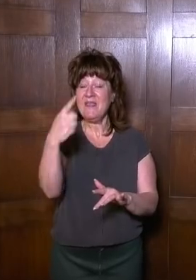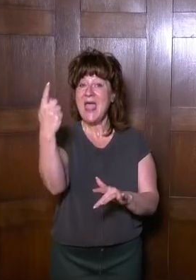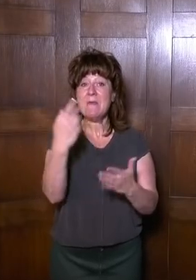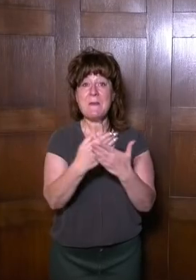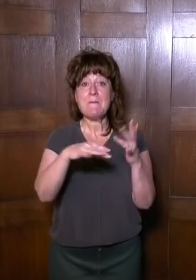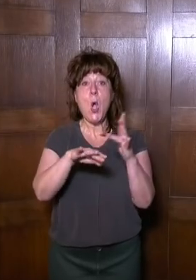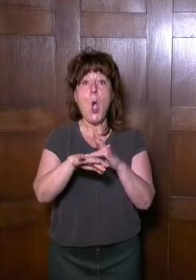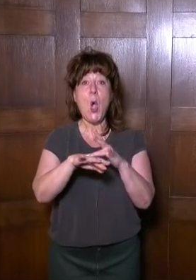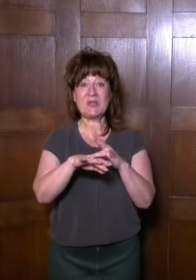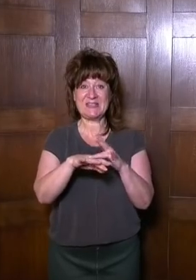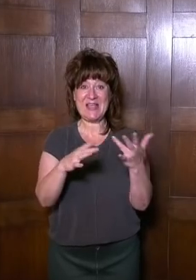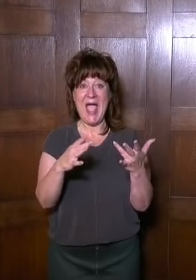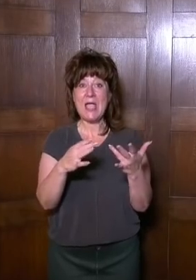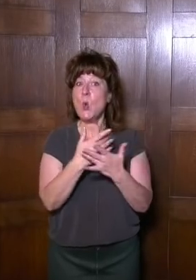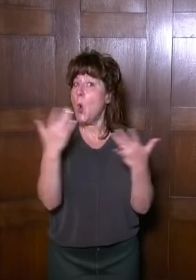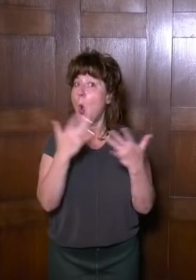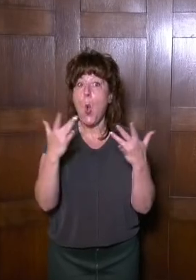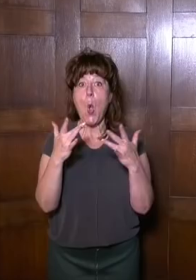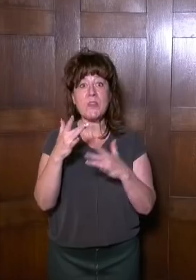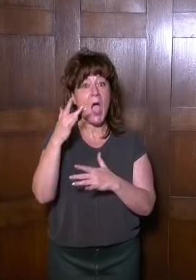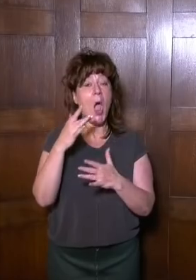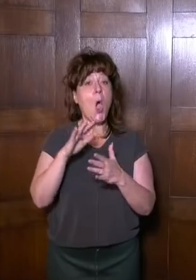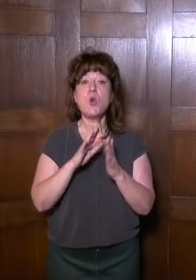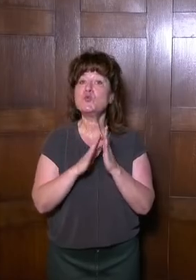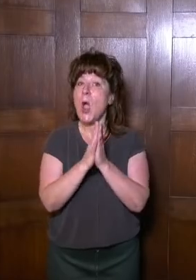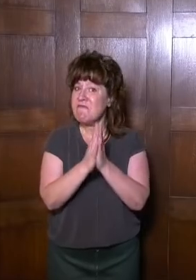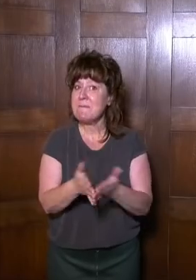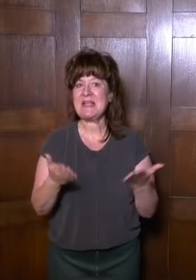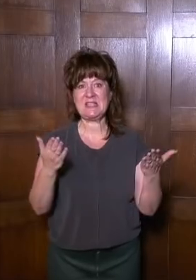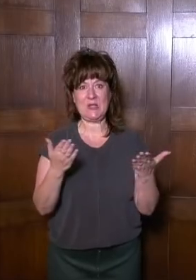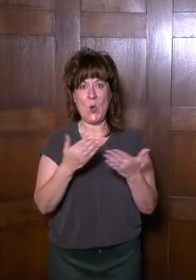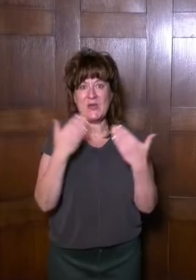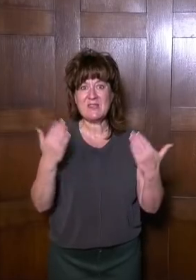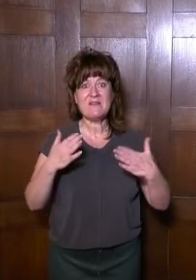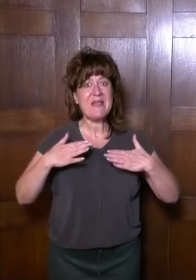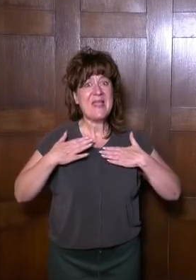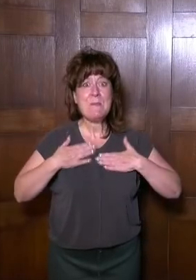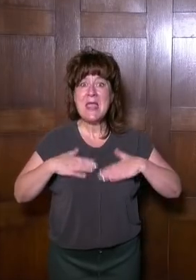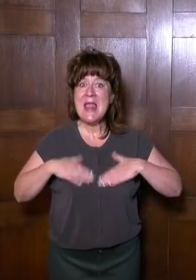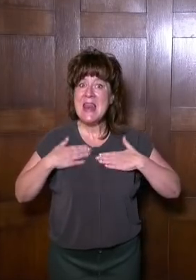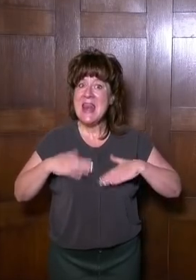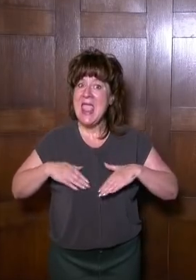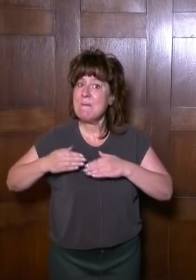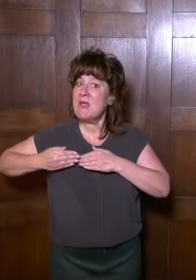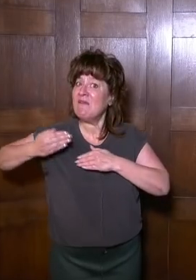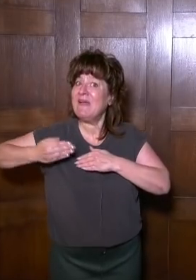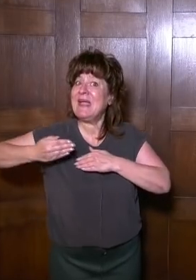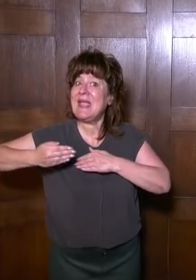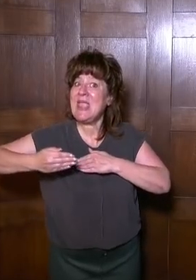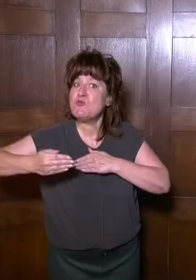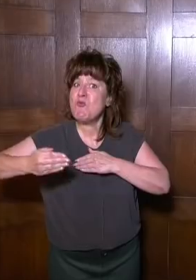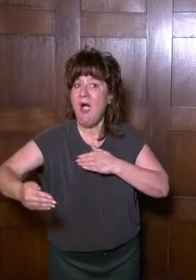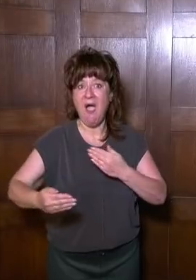Hochzeit, ob das Konfirmationsfeier oder sonst was ist, also das, was dem Leben Schwellenrituale sind und so weiter, dass wir da ein